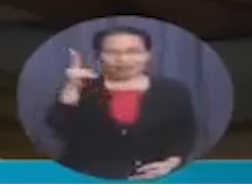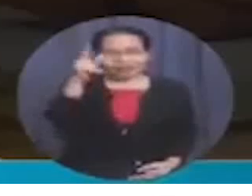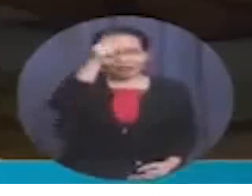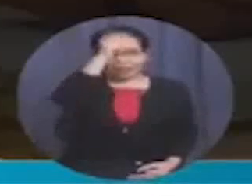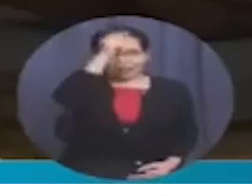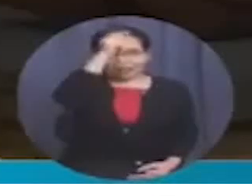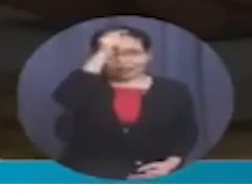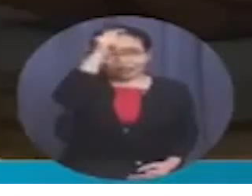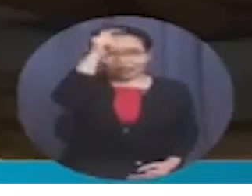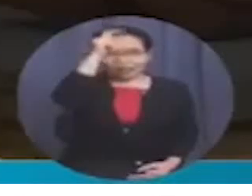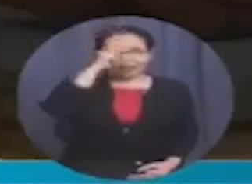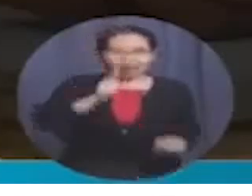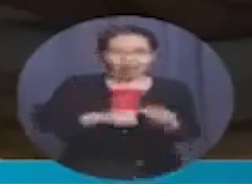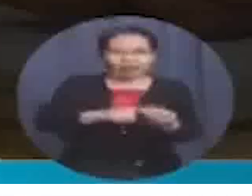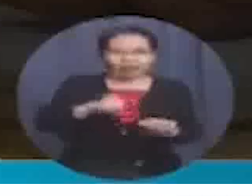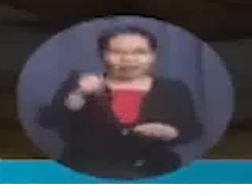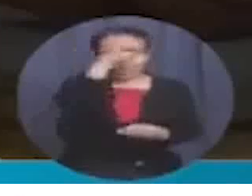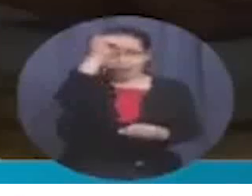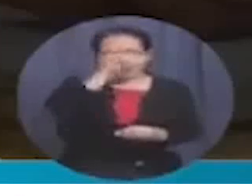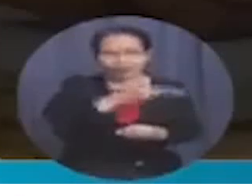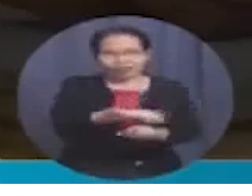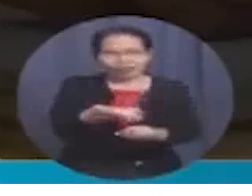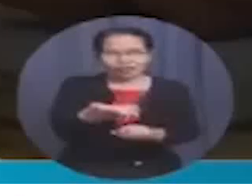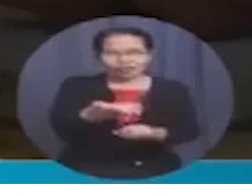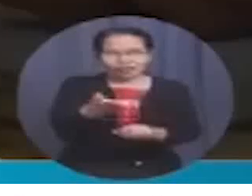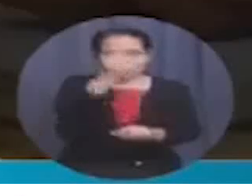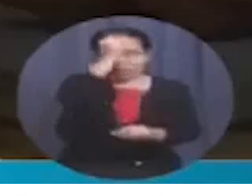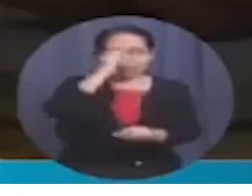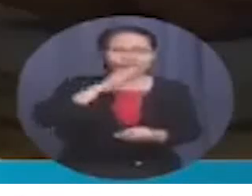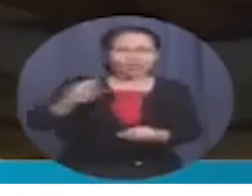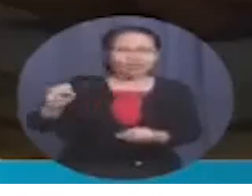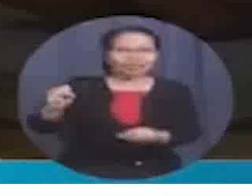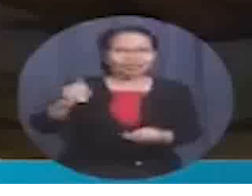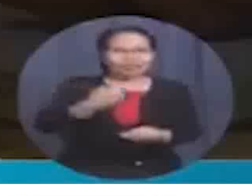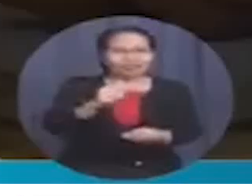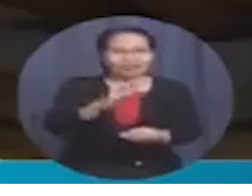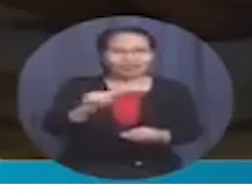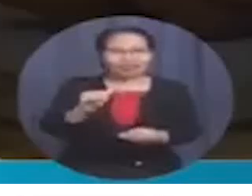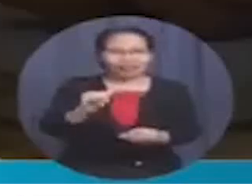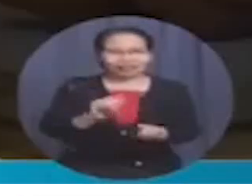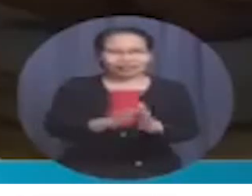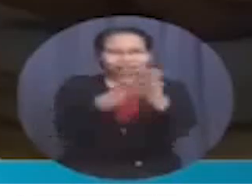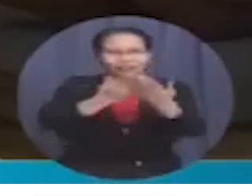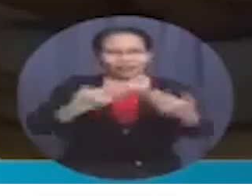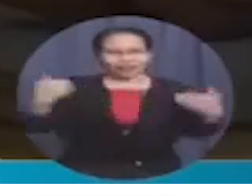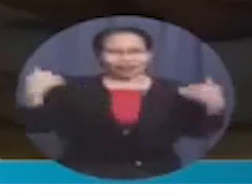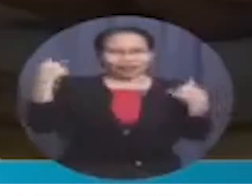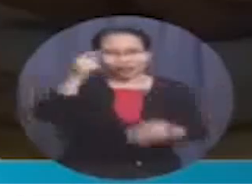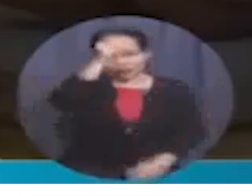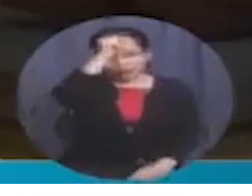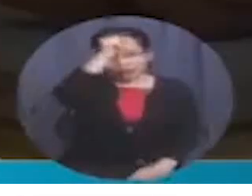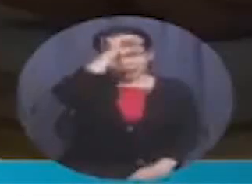yung tanga ba mura? Tangang-tanga ba kayo? Sabi ni Pablo sa mga taga-Galacia, nasa Biblia, meron talagang